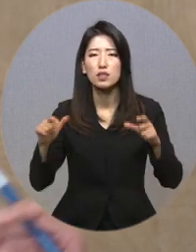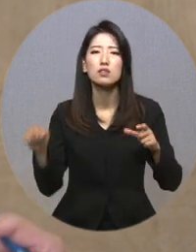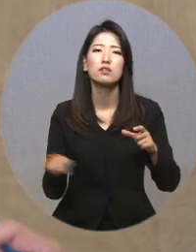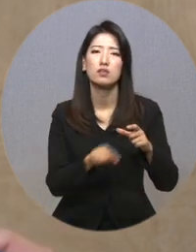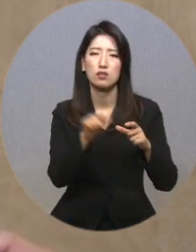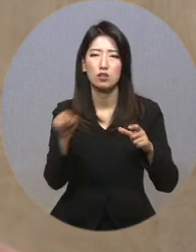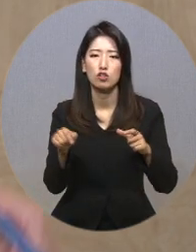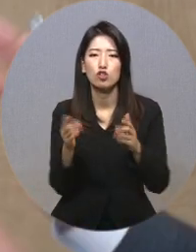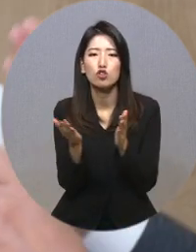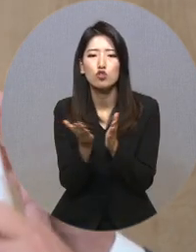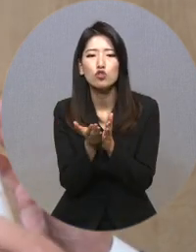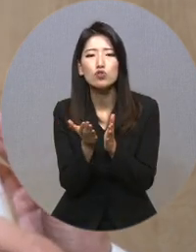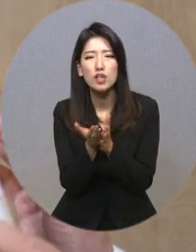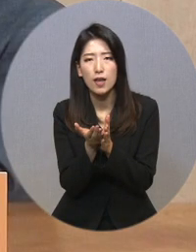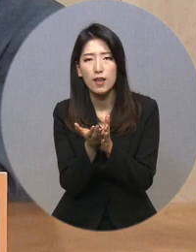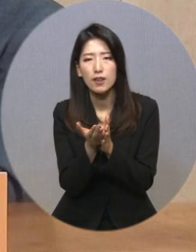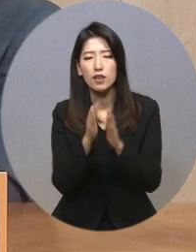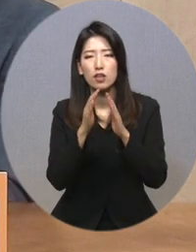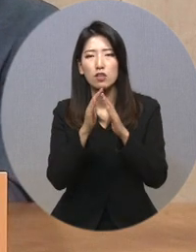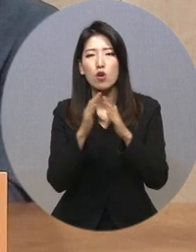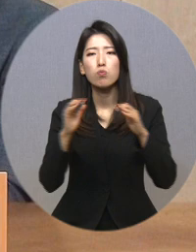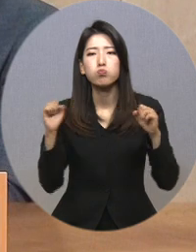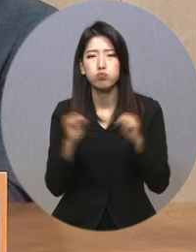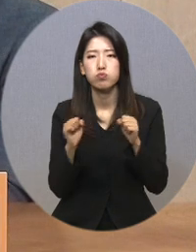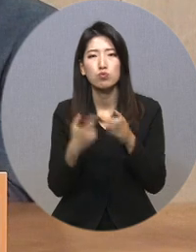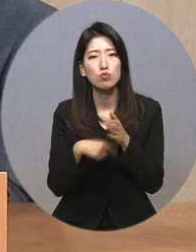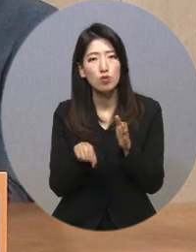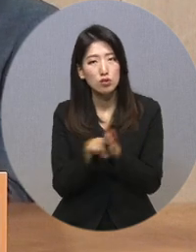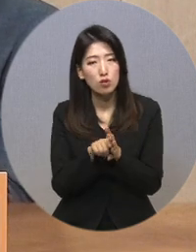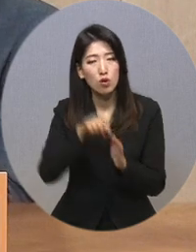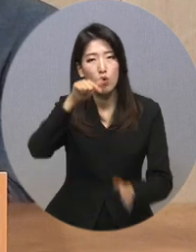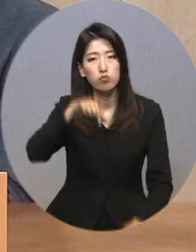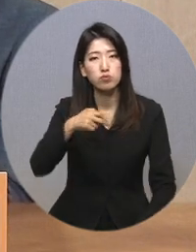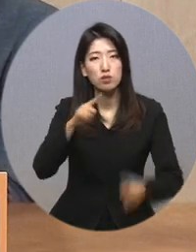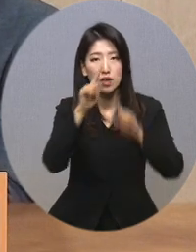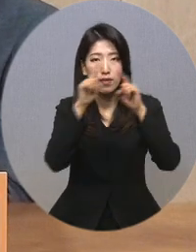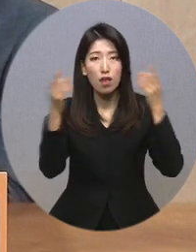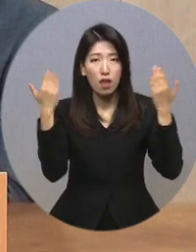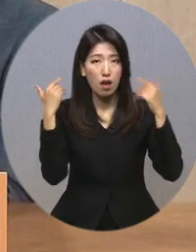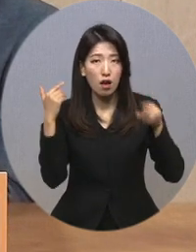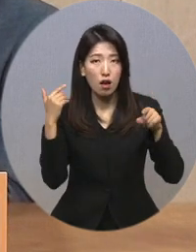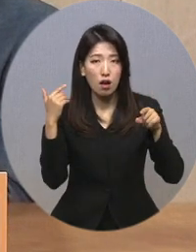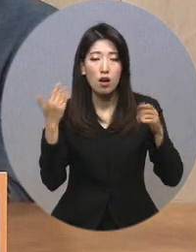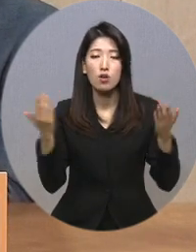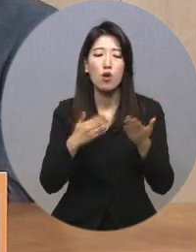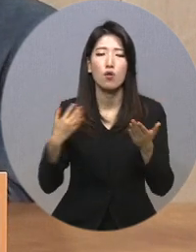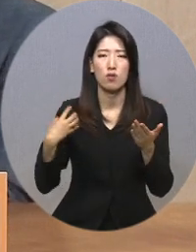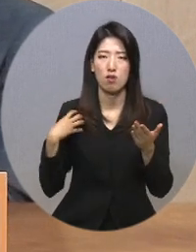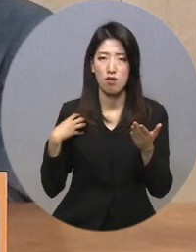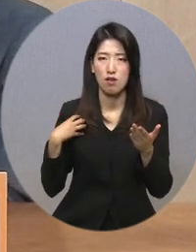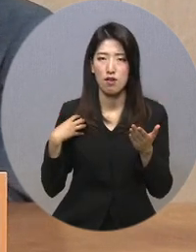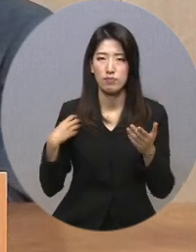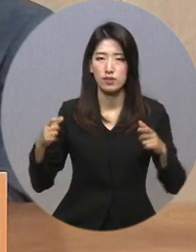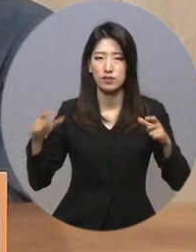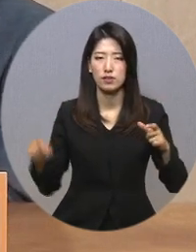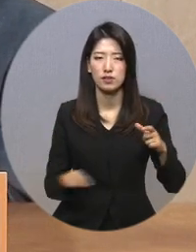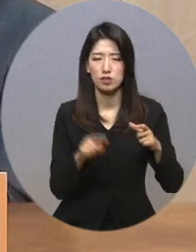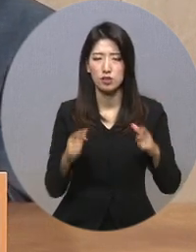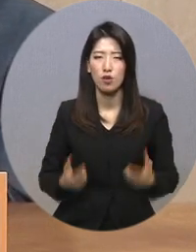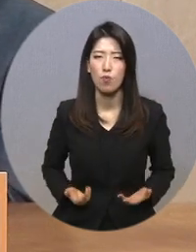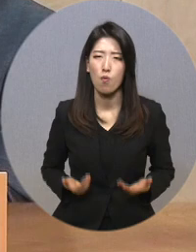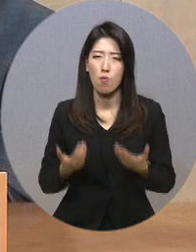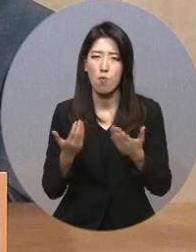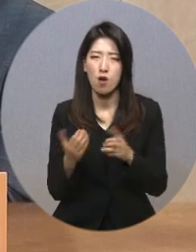이 군산을 위해서, 뭐 전북을 위해서 군장대학교는 그 사회적 책무를 다하기 위해서 어떤 그 지역 공헌이나 네. 이런